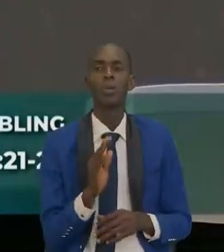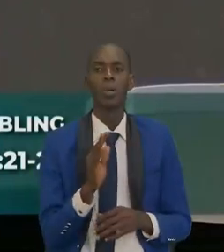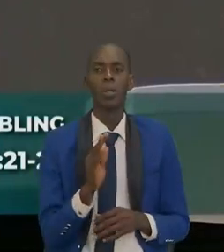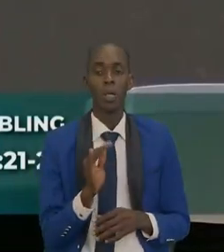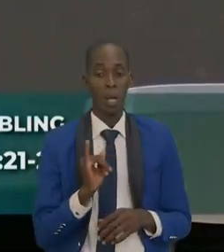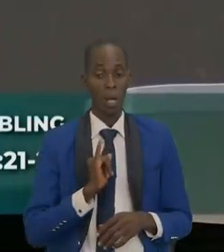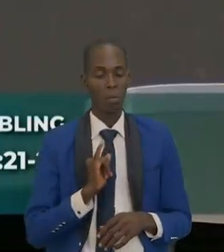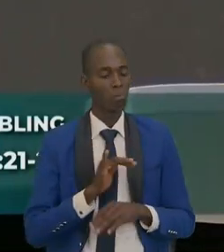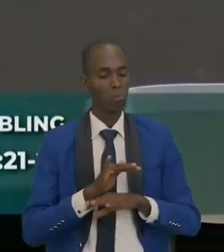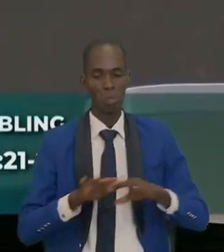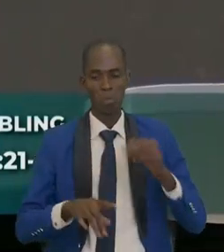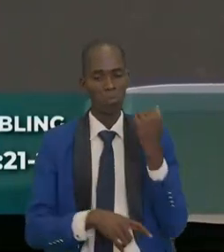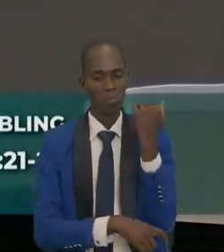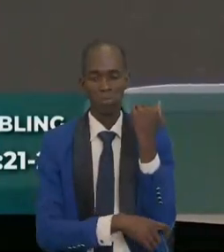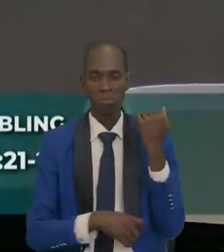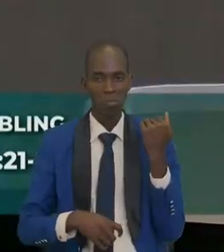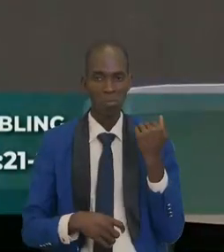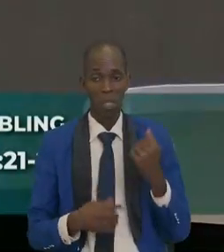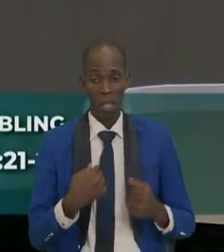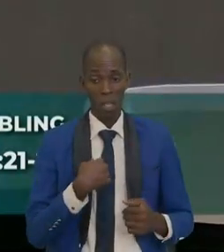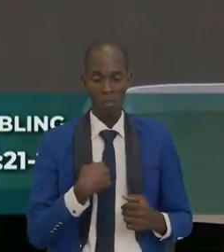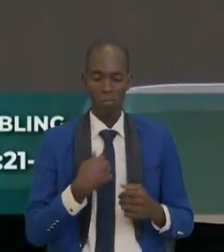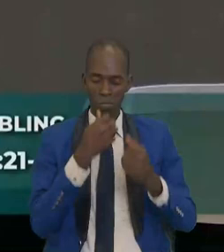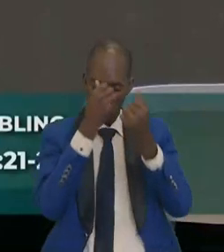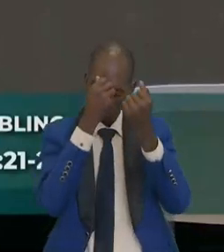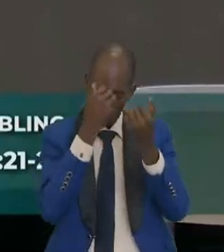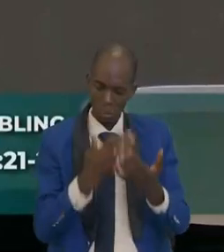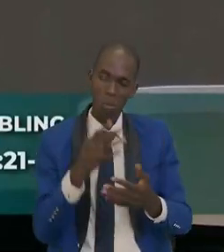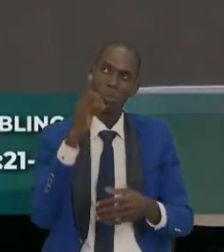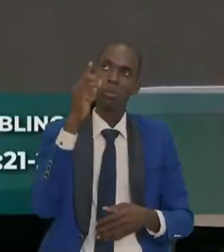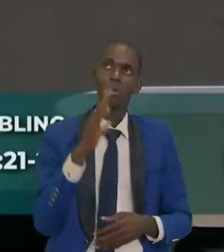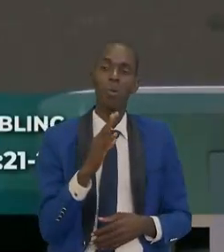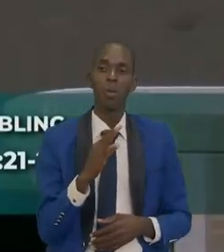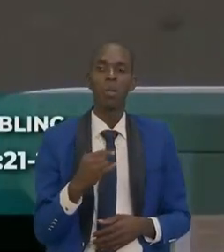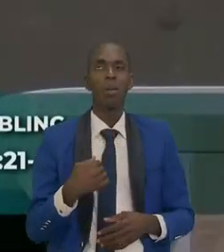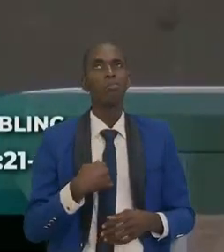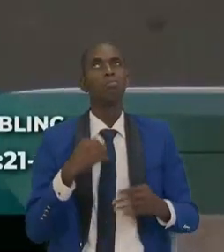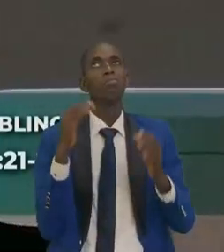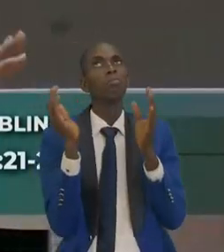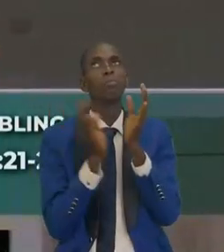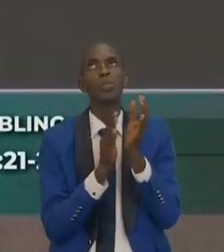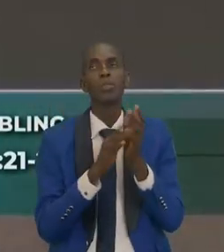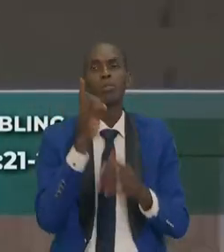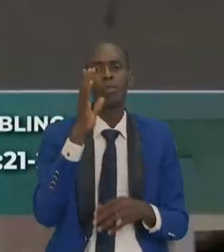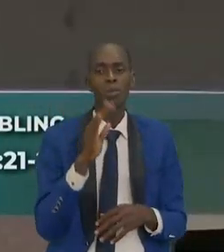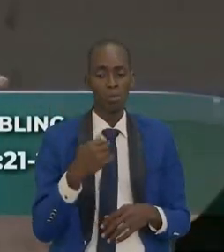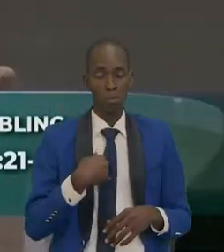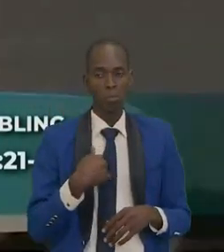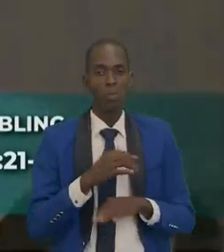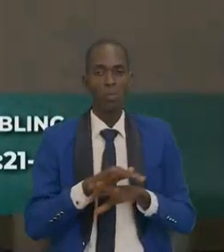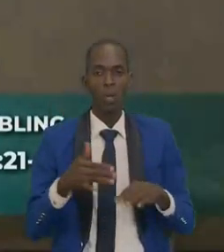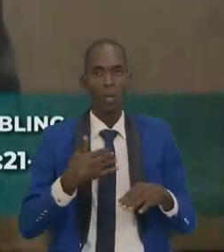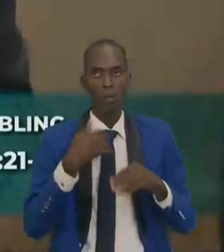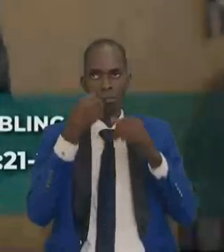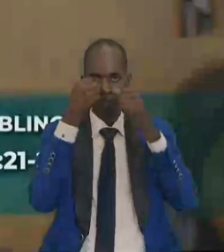je ne vole pas, j'obéis à Dieu, oh, je loue Dieu, je n'ai pas de